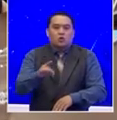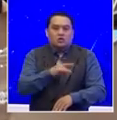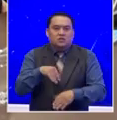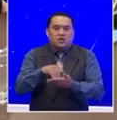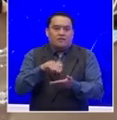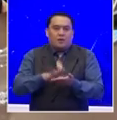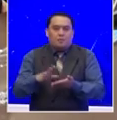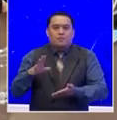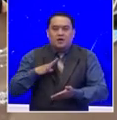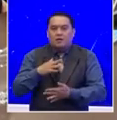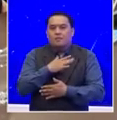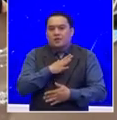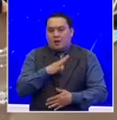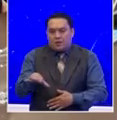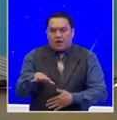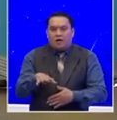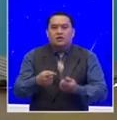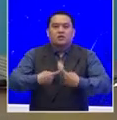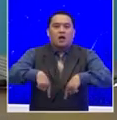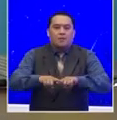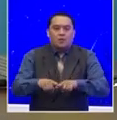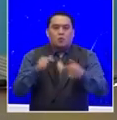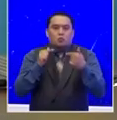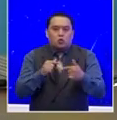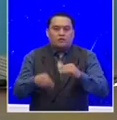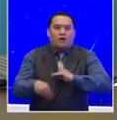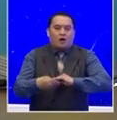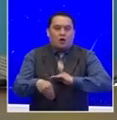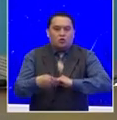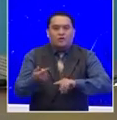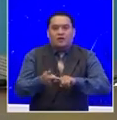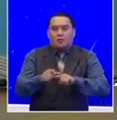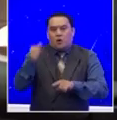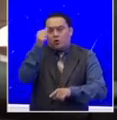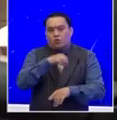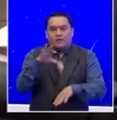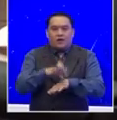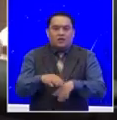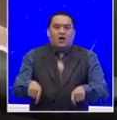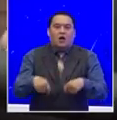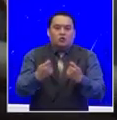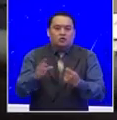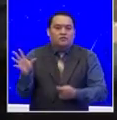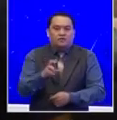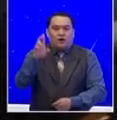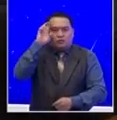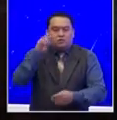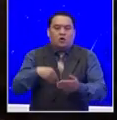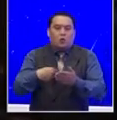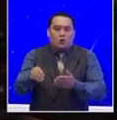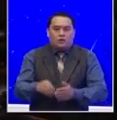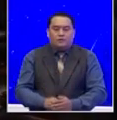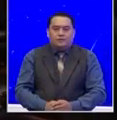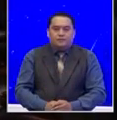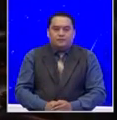регионе зарегистрировано не было. Но департаментом по противодействию коррупции в этом году были выявлены нарушения в секторе государственных